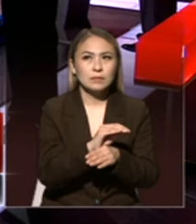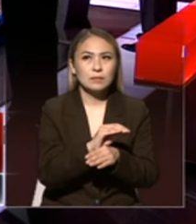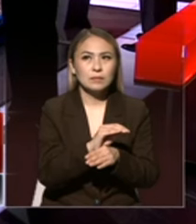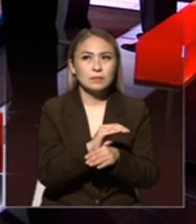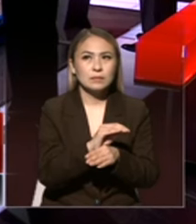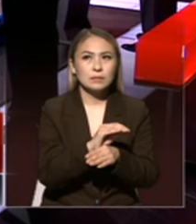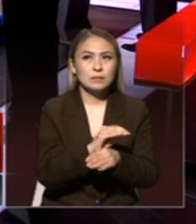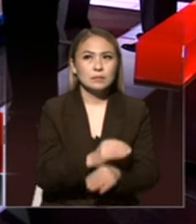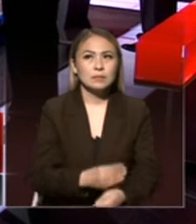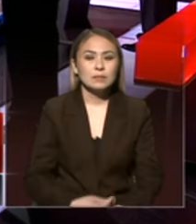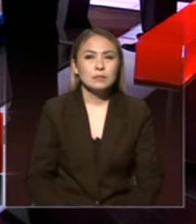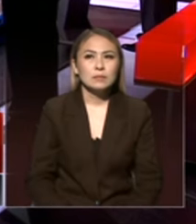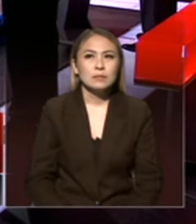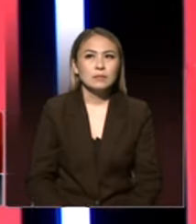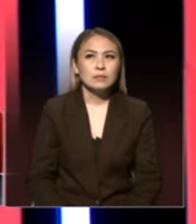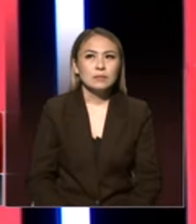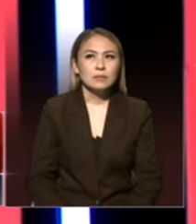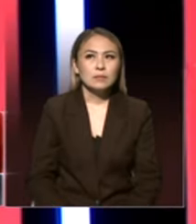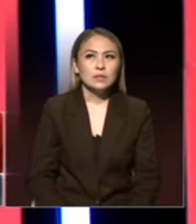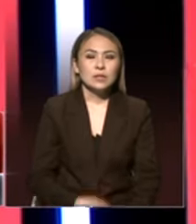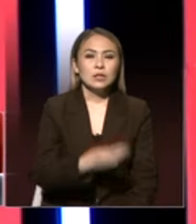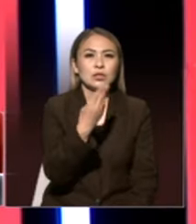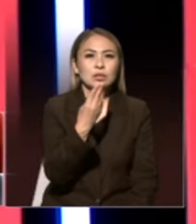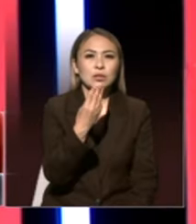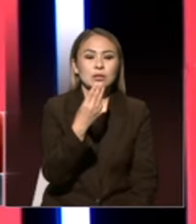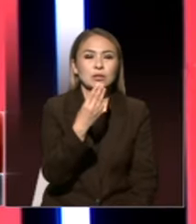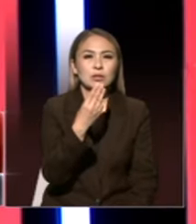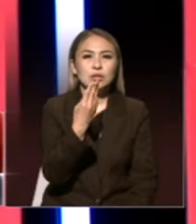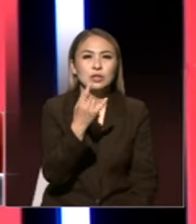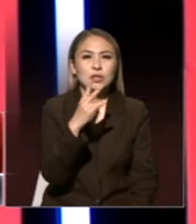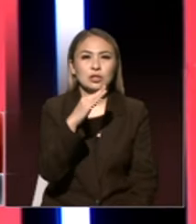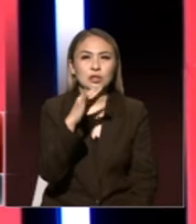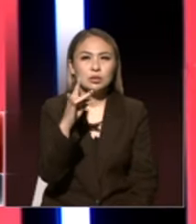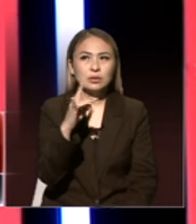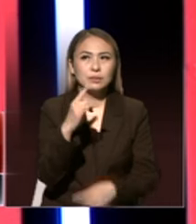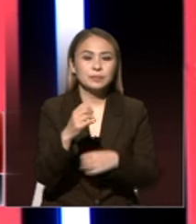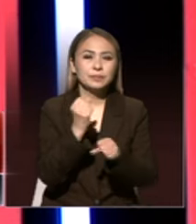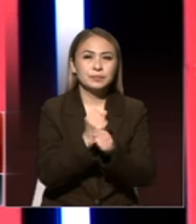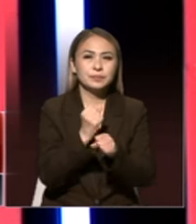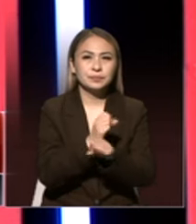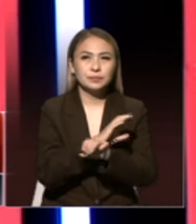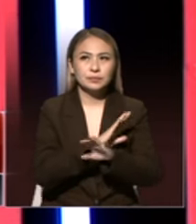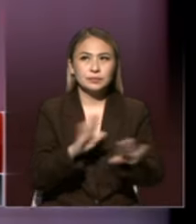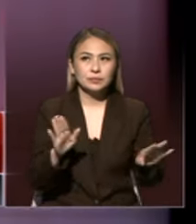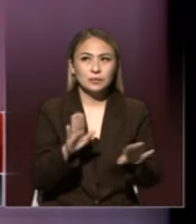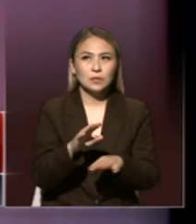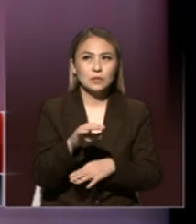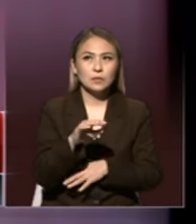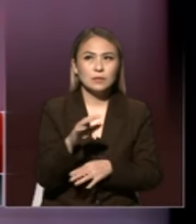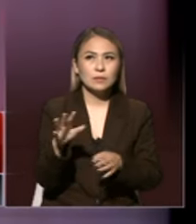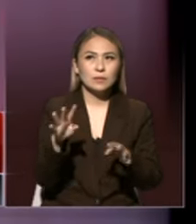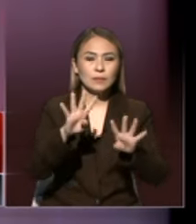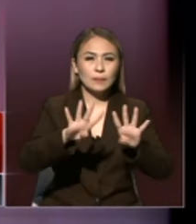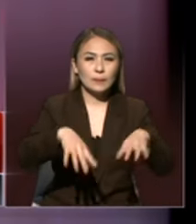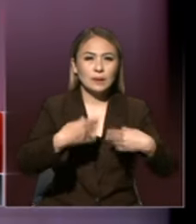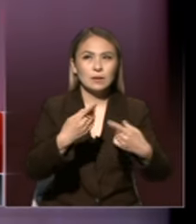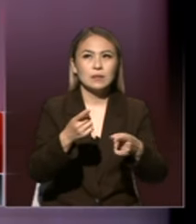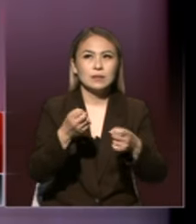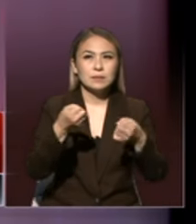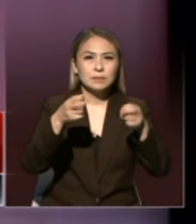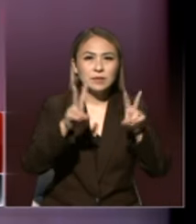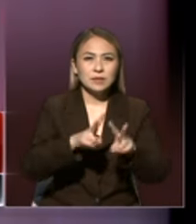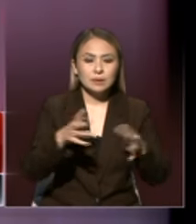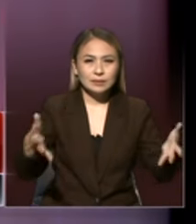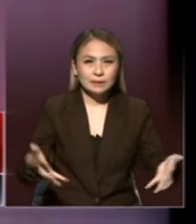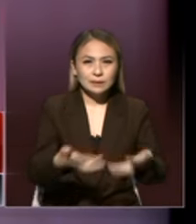қараңыз. Шынжыр табанды тракторларды өндірмейді екенбіз, құрастырмаймыз. Түйнектер мен тамыр дақылдарын жинауға арналған